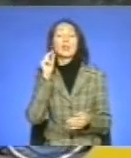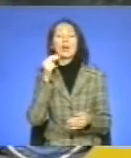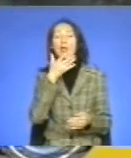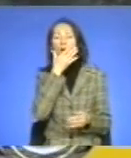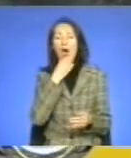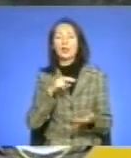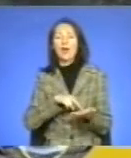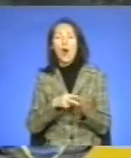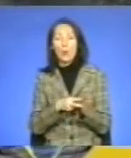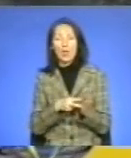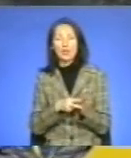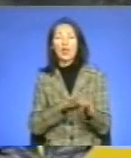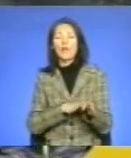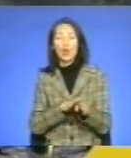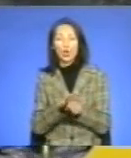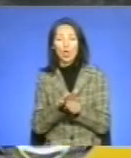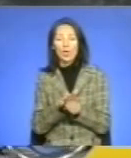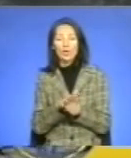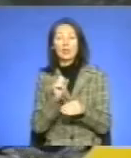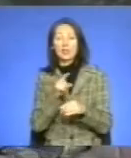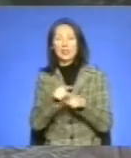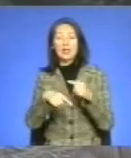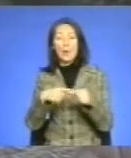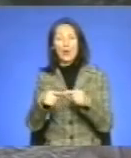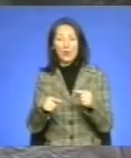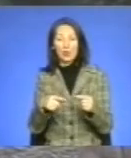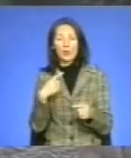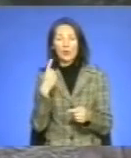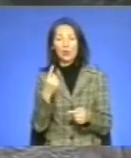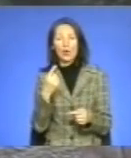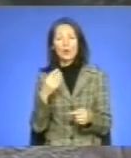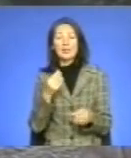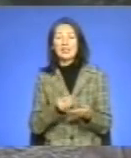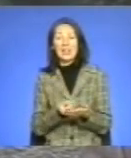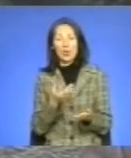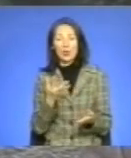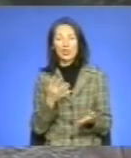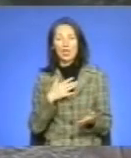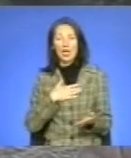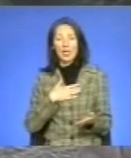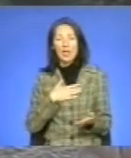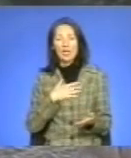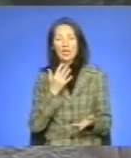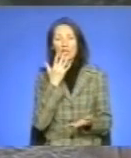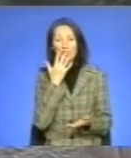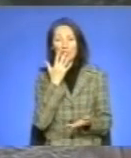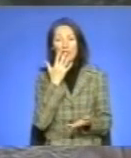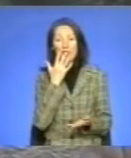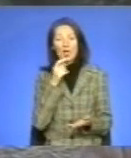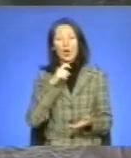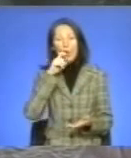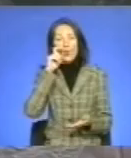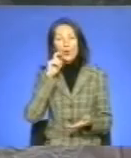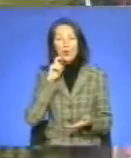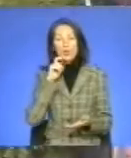в плані виконання заповіту. Одного із найдорожчих наших національних